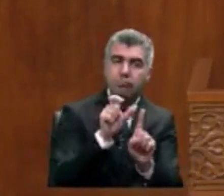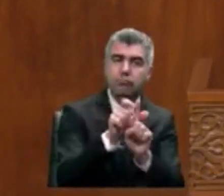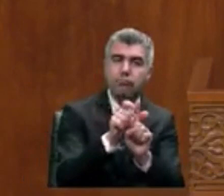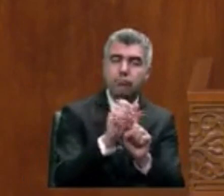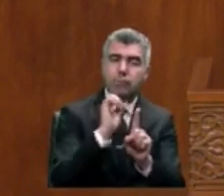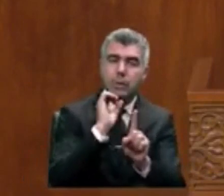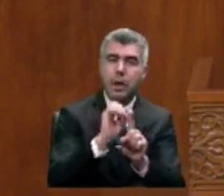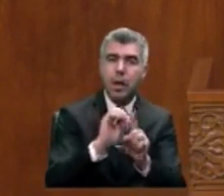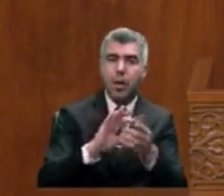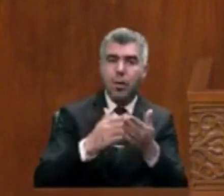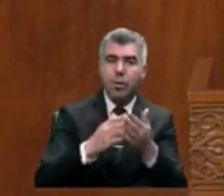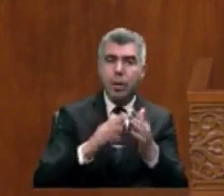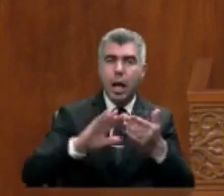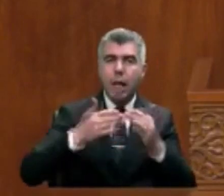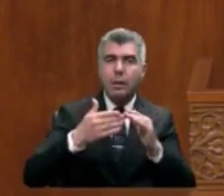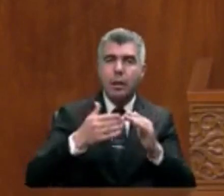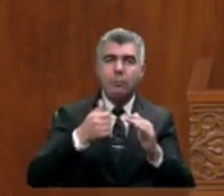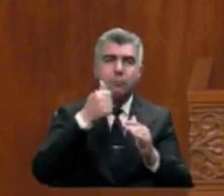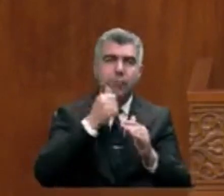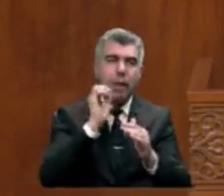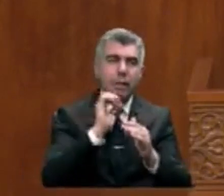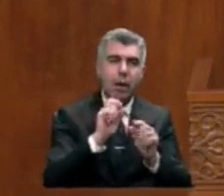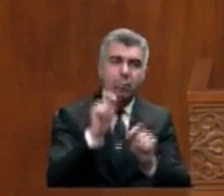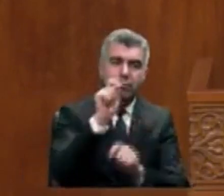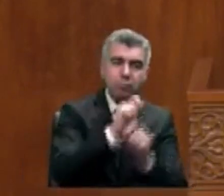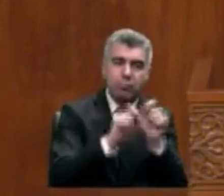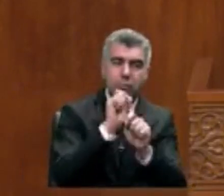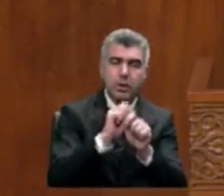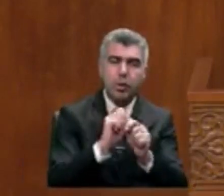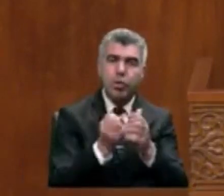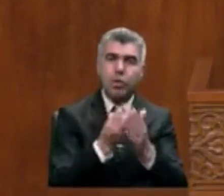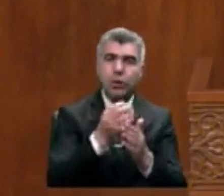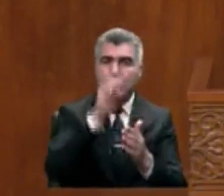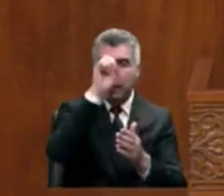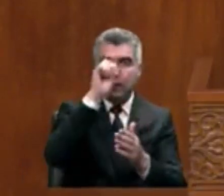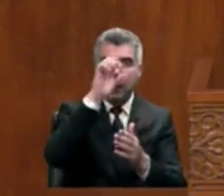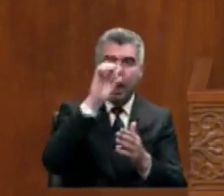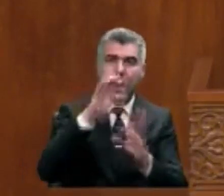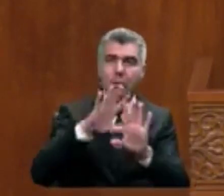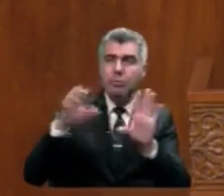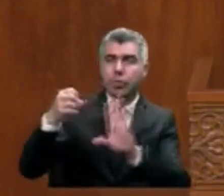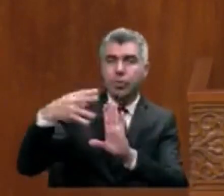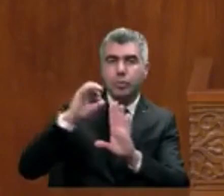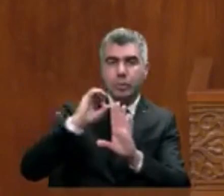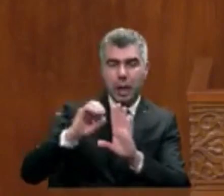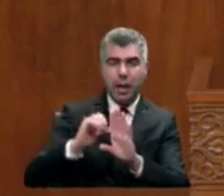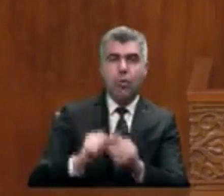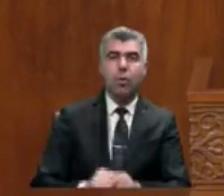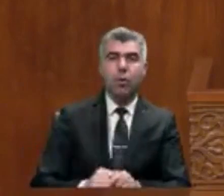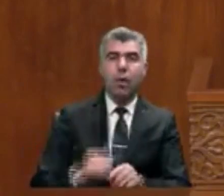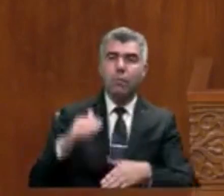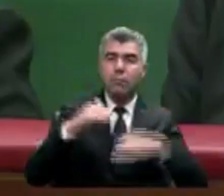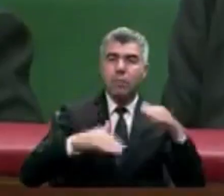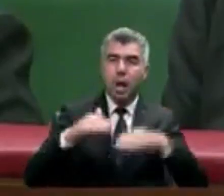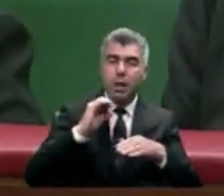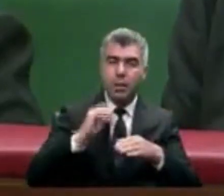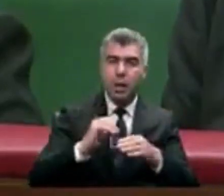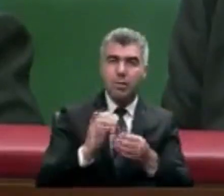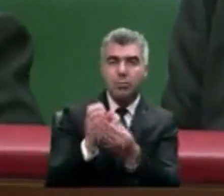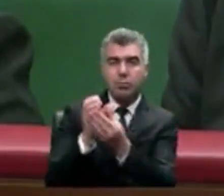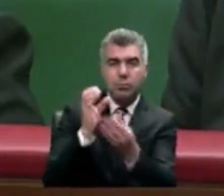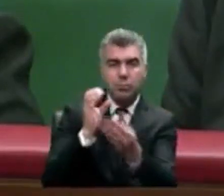علوم التشفير والامن المعلوماتي الطاقات المجدده والبديله الاقتصاد الازرق النقل